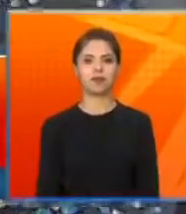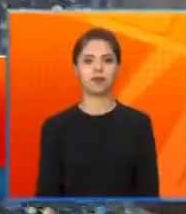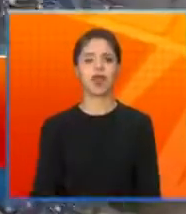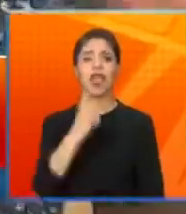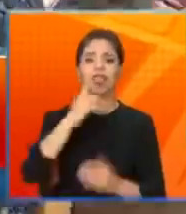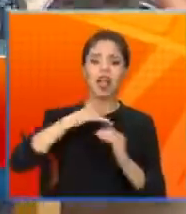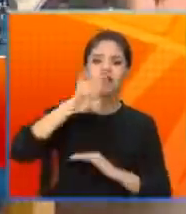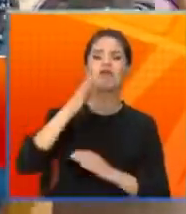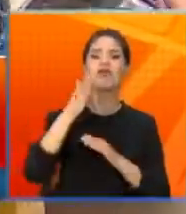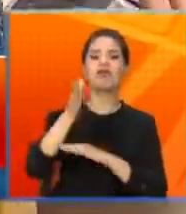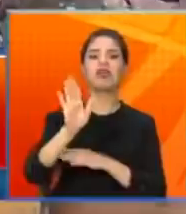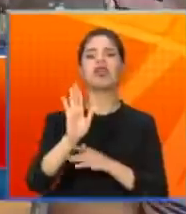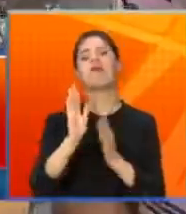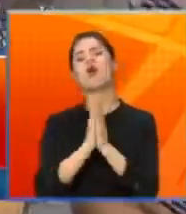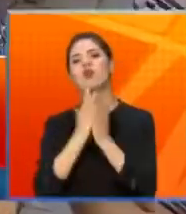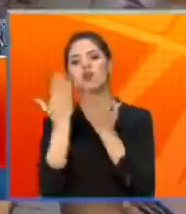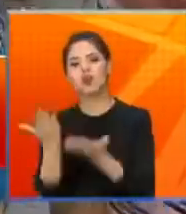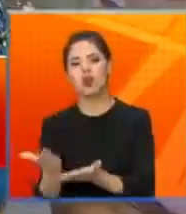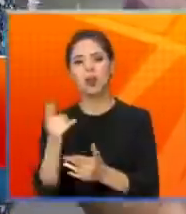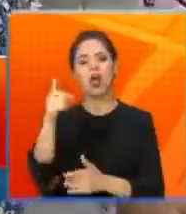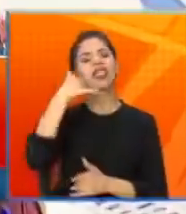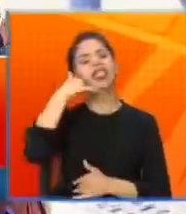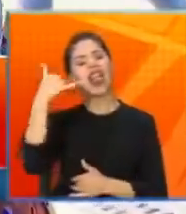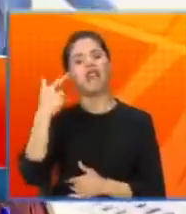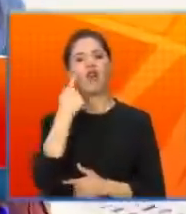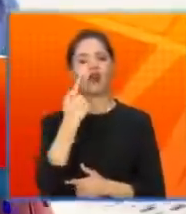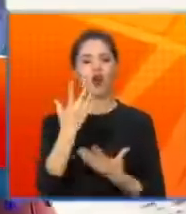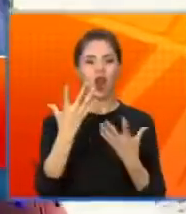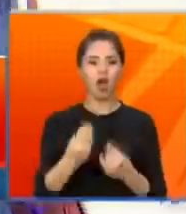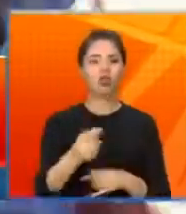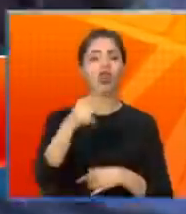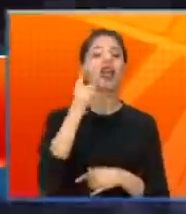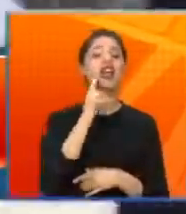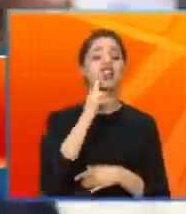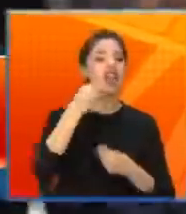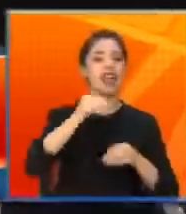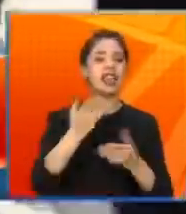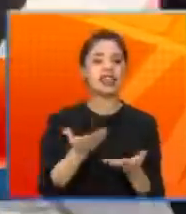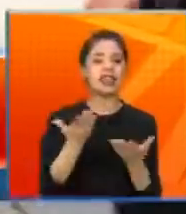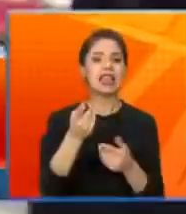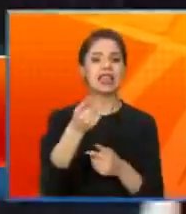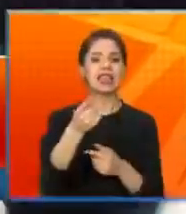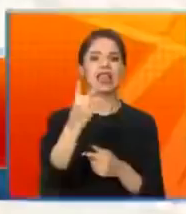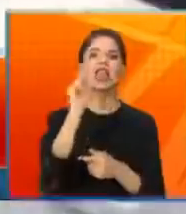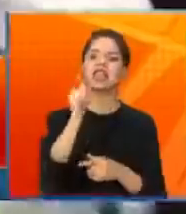büyüklere gidemeyeceğiz kusura bakmasınlar onun telefonla görüşeceğiz satışını su